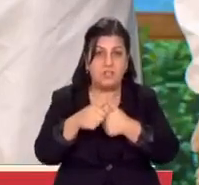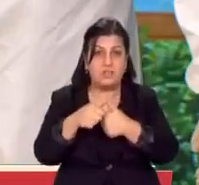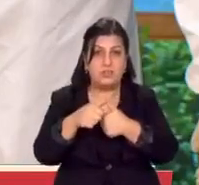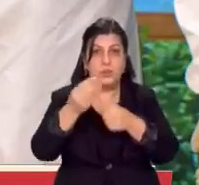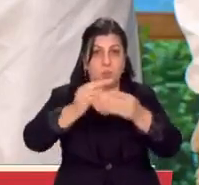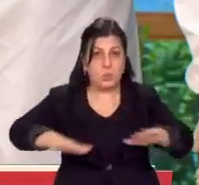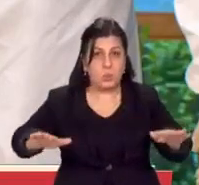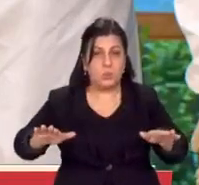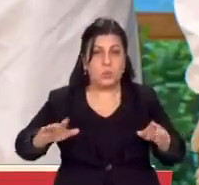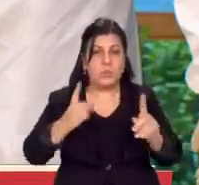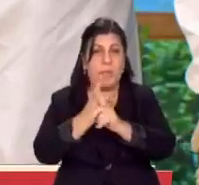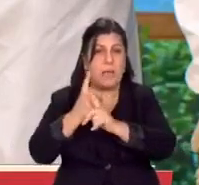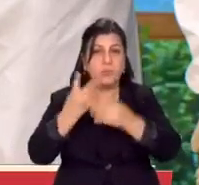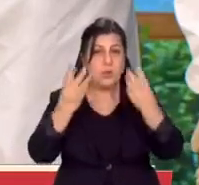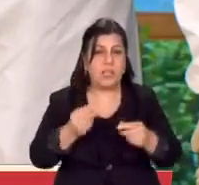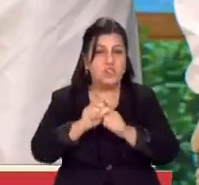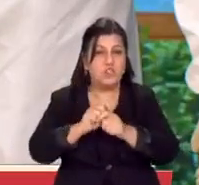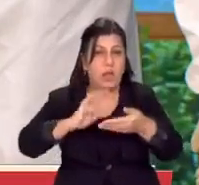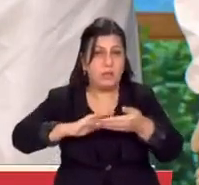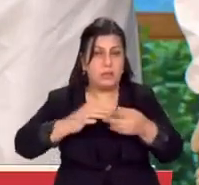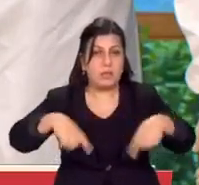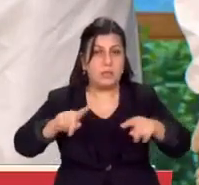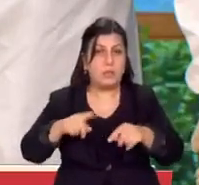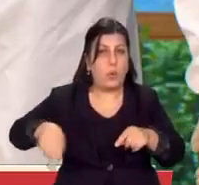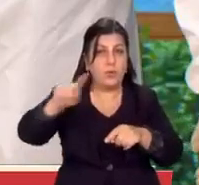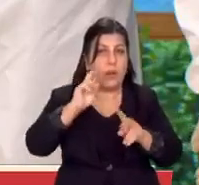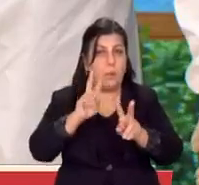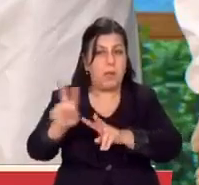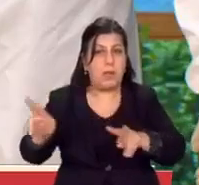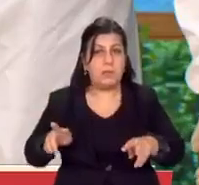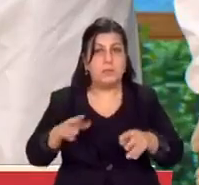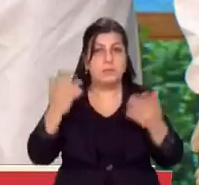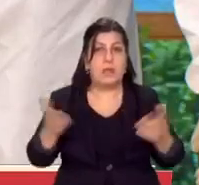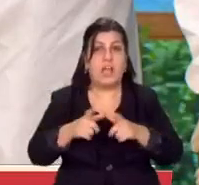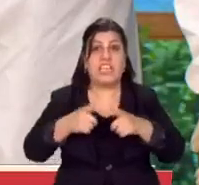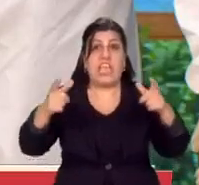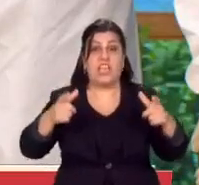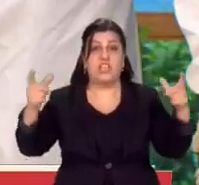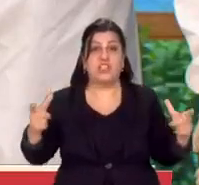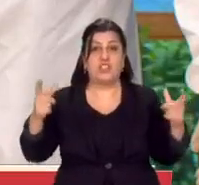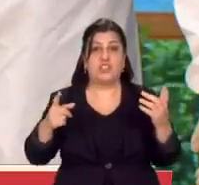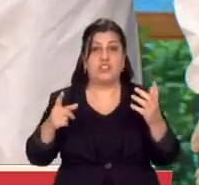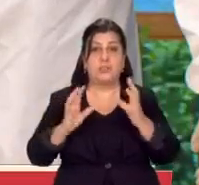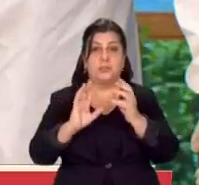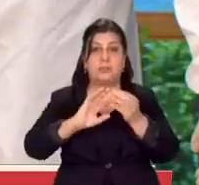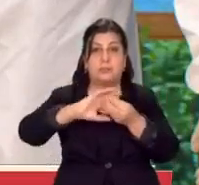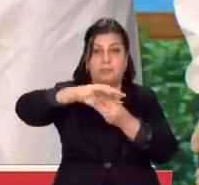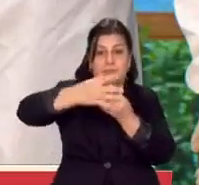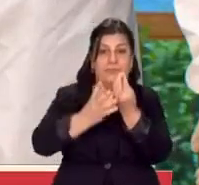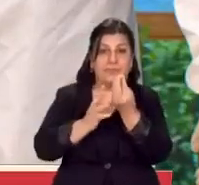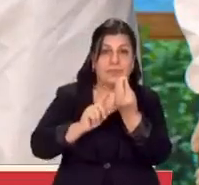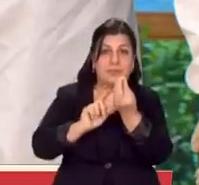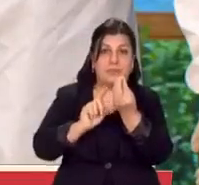eşi çocukları temas olduk şimdi iş arkadaşlarına onlara bakarken Şimdi artık daha demiş daha geniş kapsamda